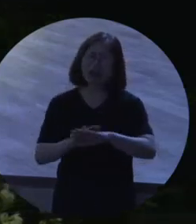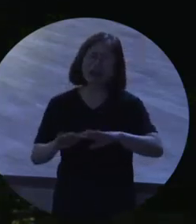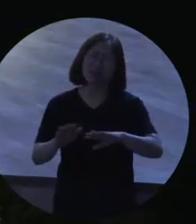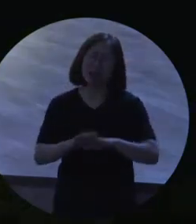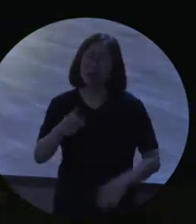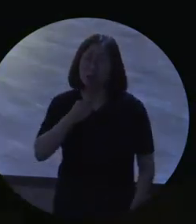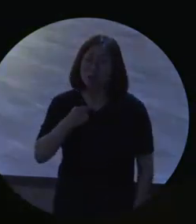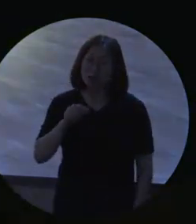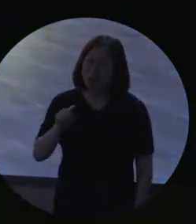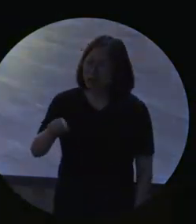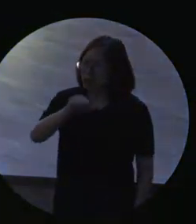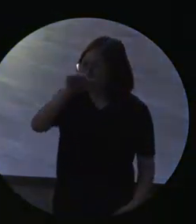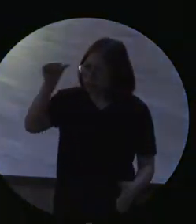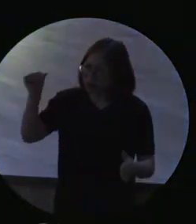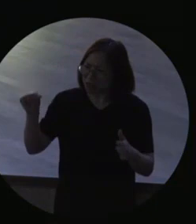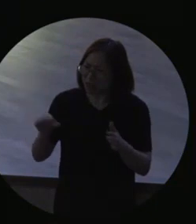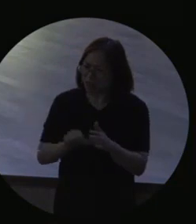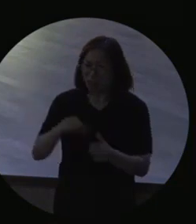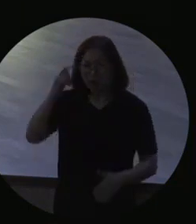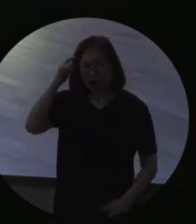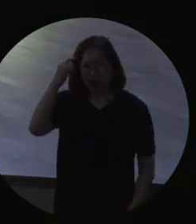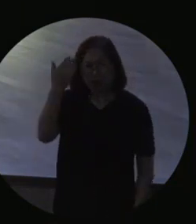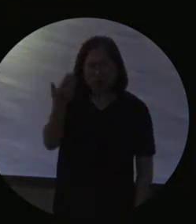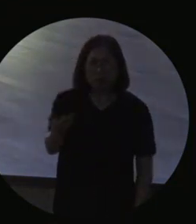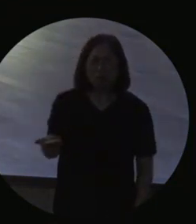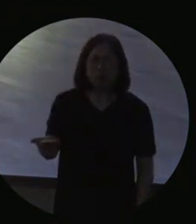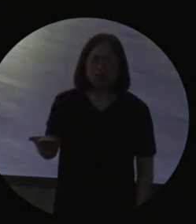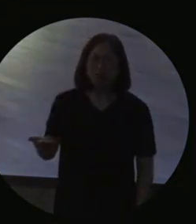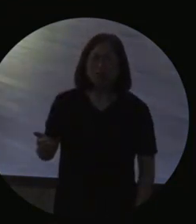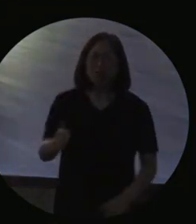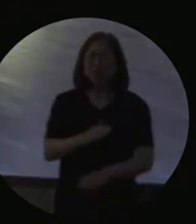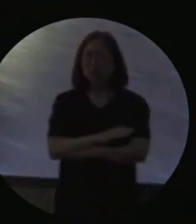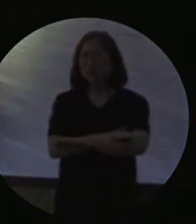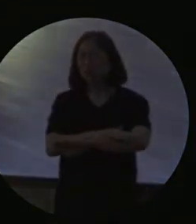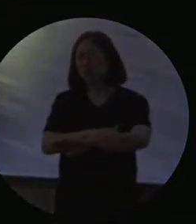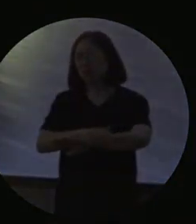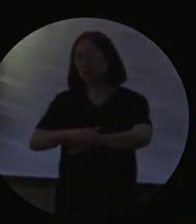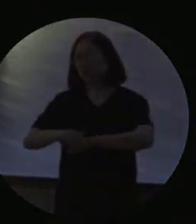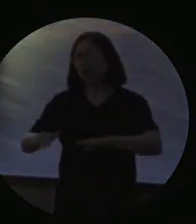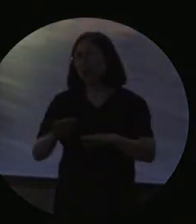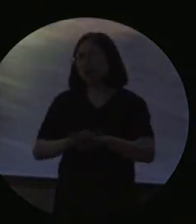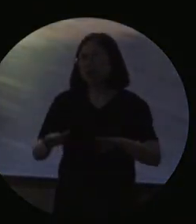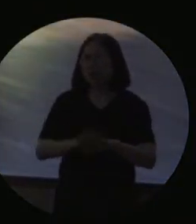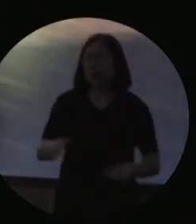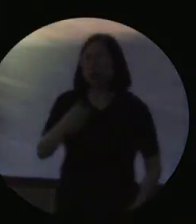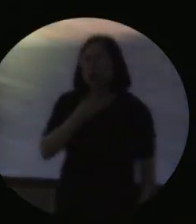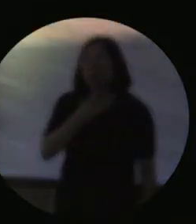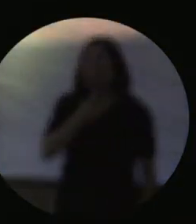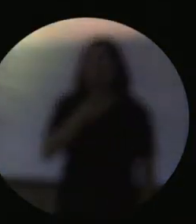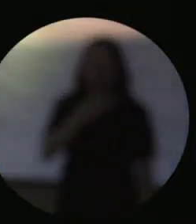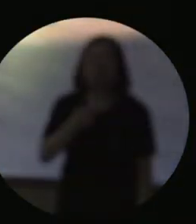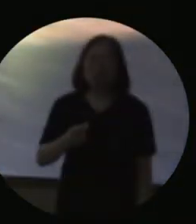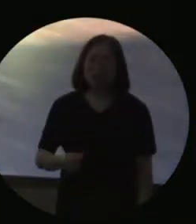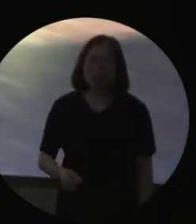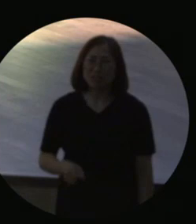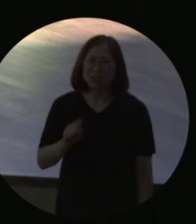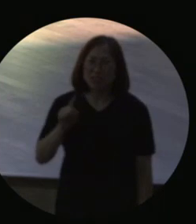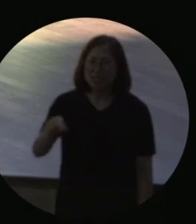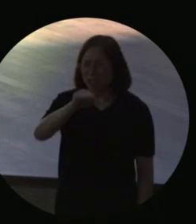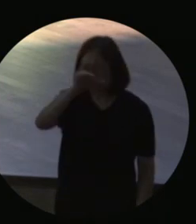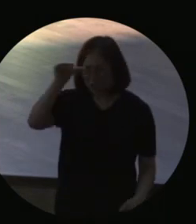이게 인생인 걸까? 잘 풀렸음 좋겠다.